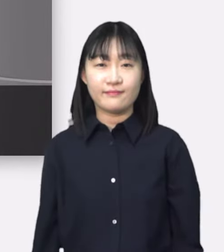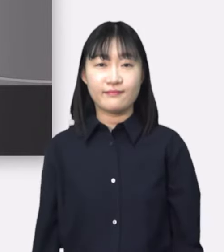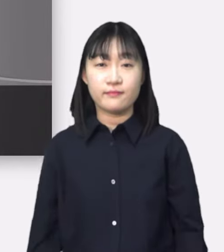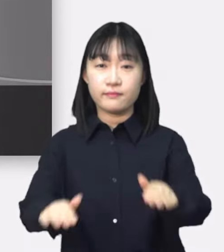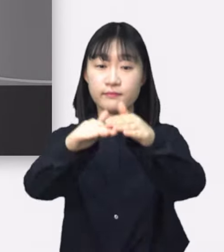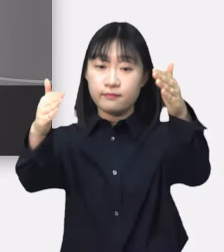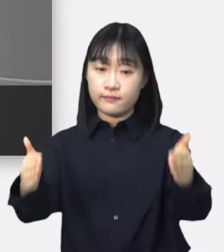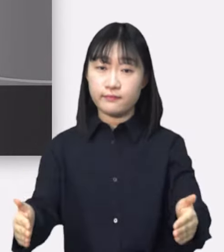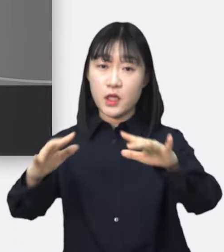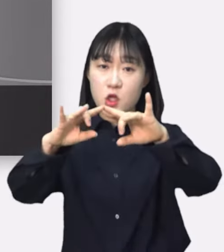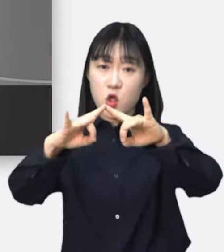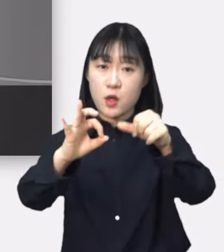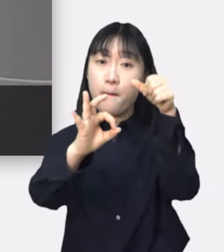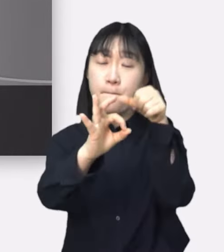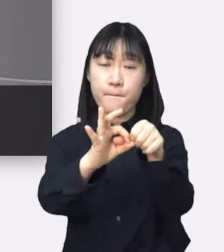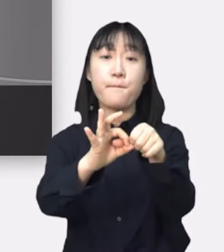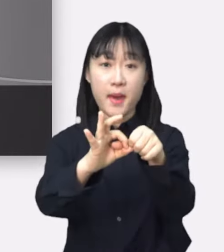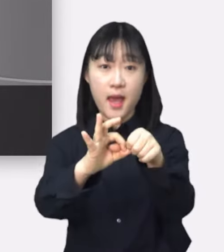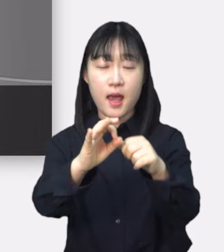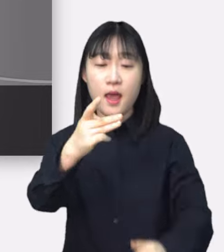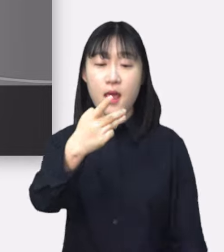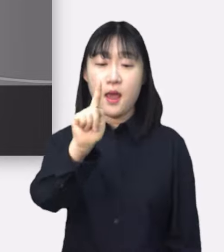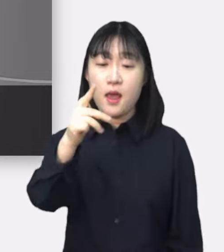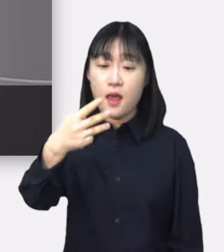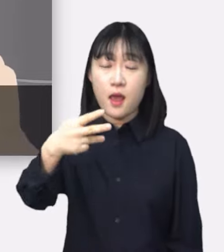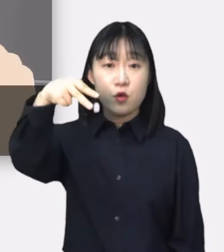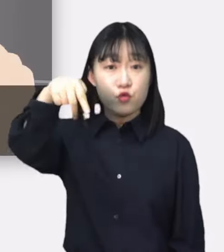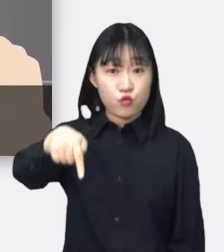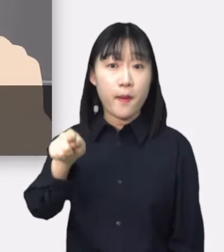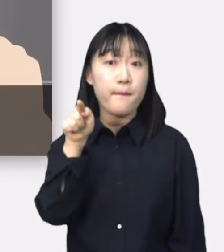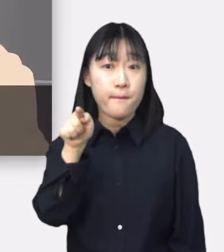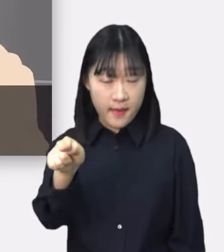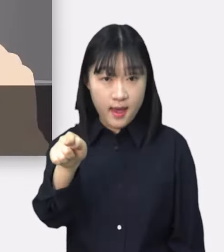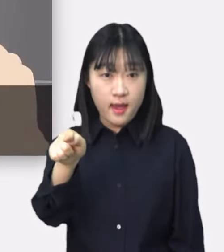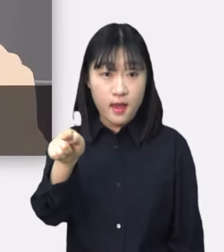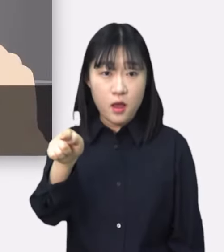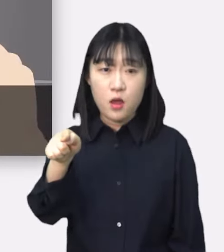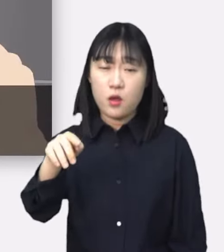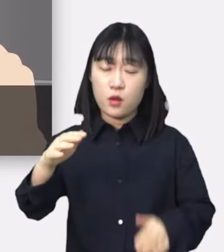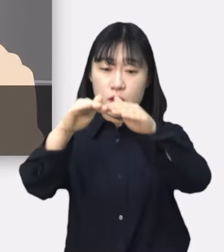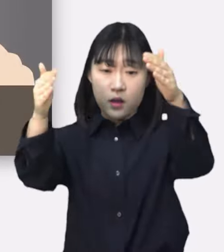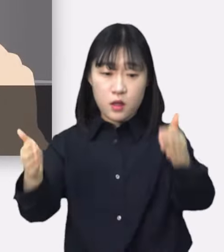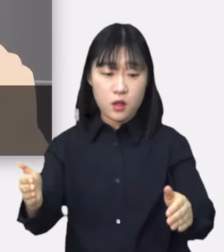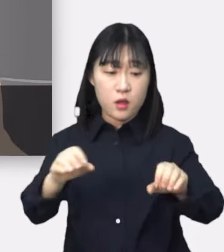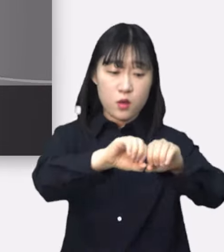선택 후 동작시켜 정상적으로 배수가 작동되는지 확인해 주세요.